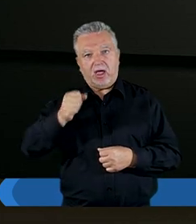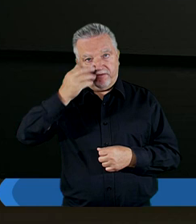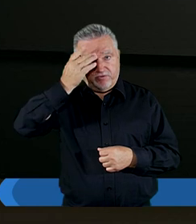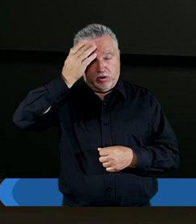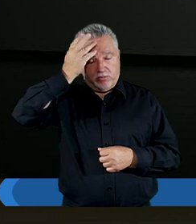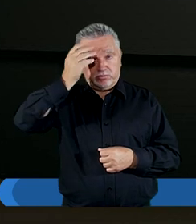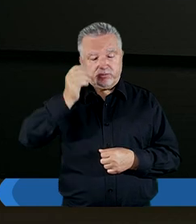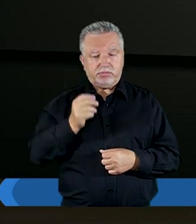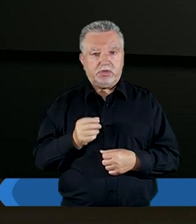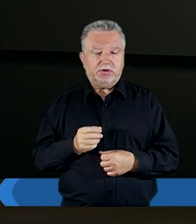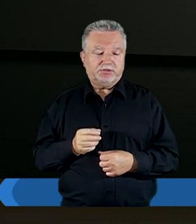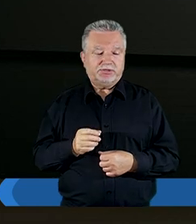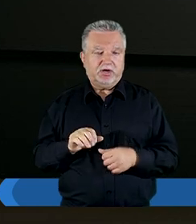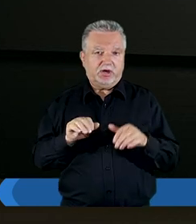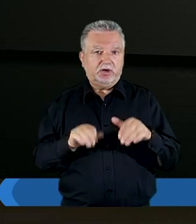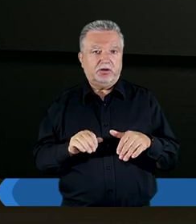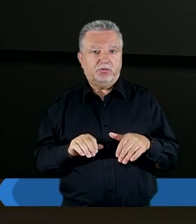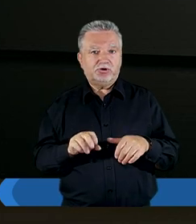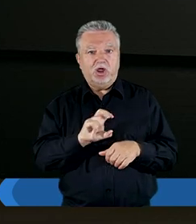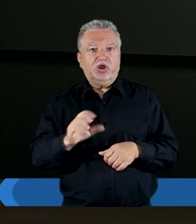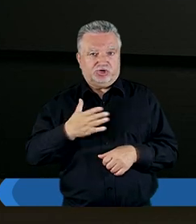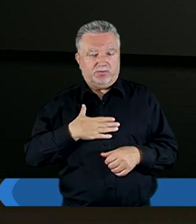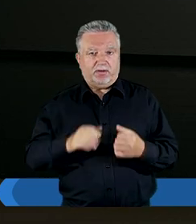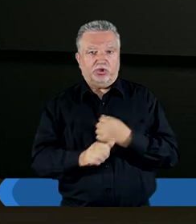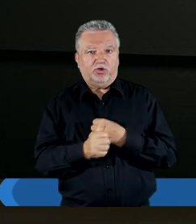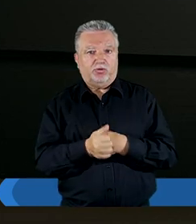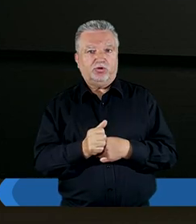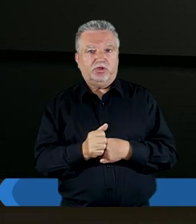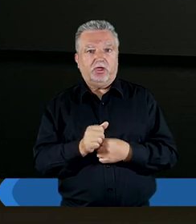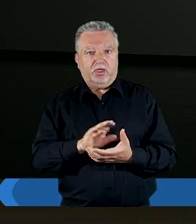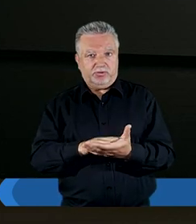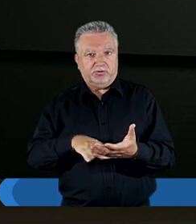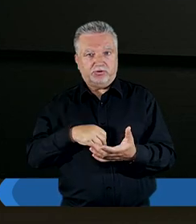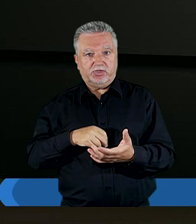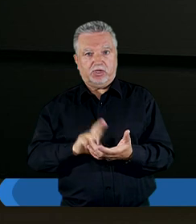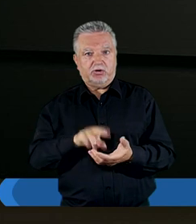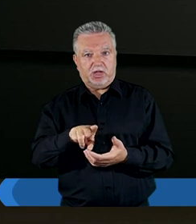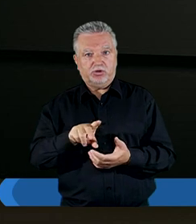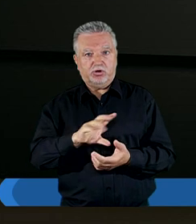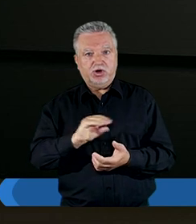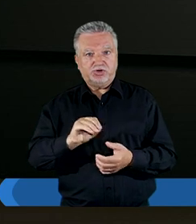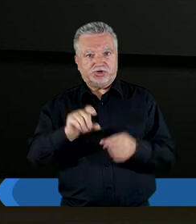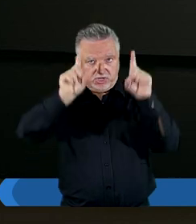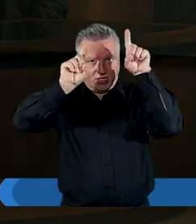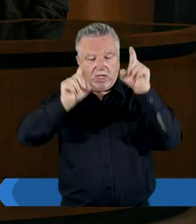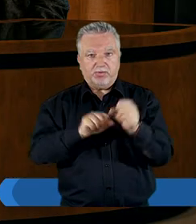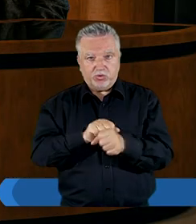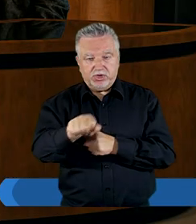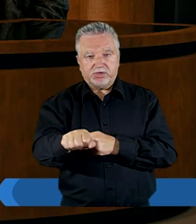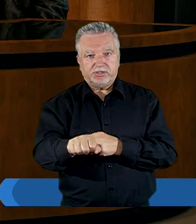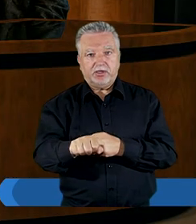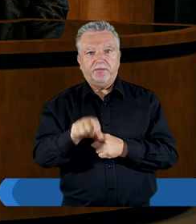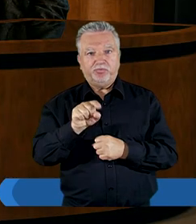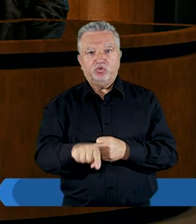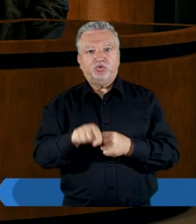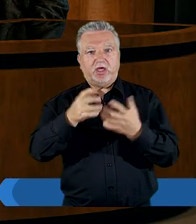wyobrażenie czyjeś, czy naprawdę mamy dowody biblijne na to, że szatan istnieje.